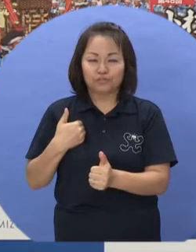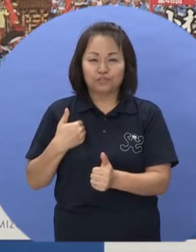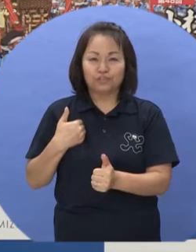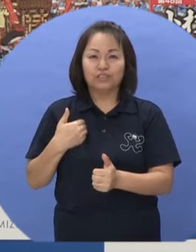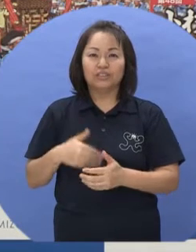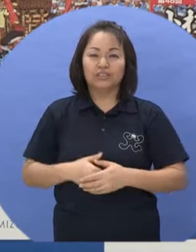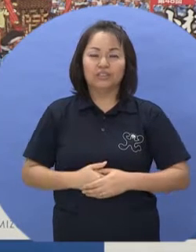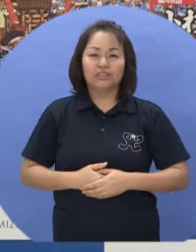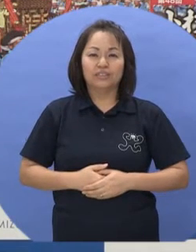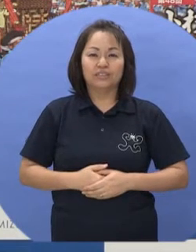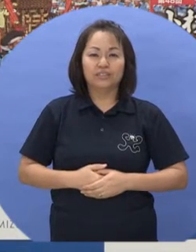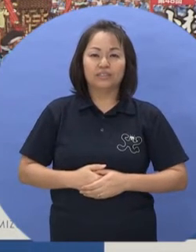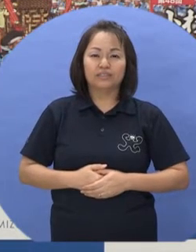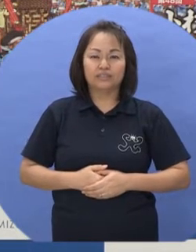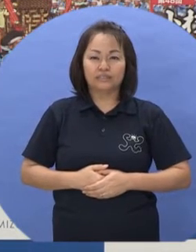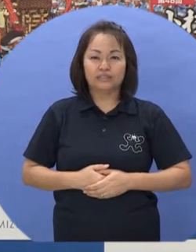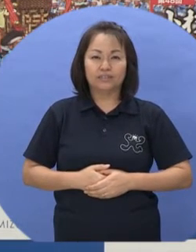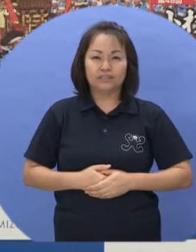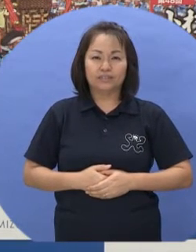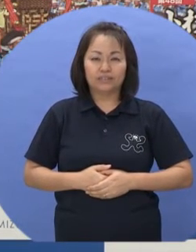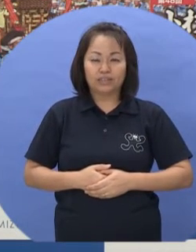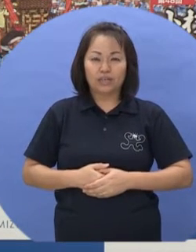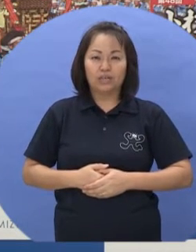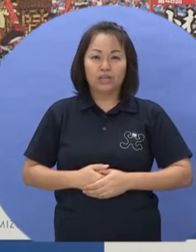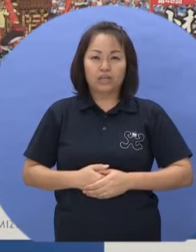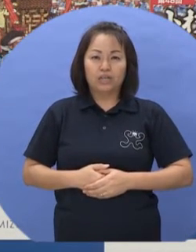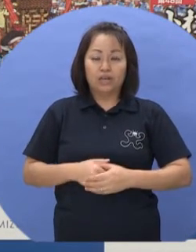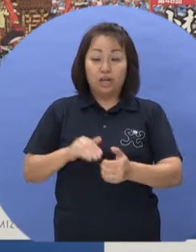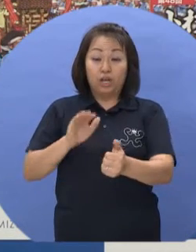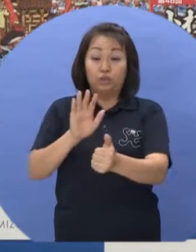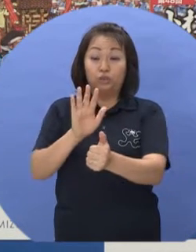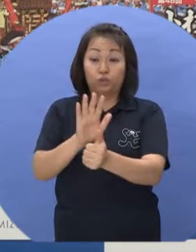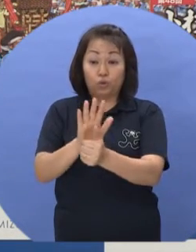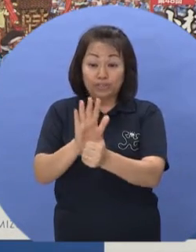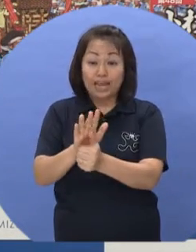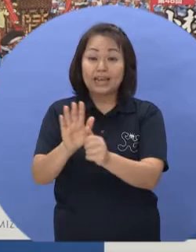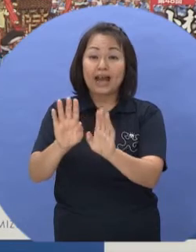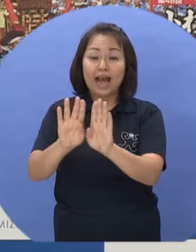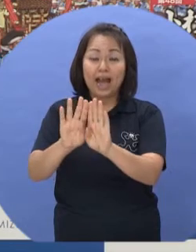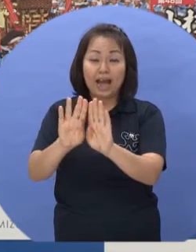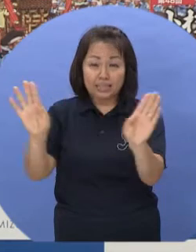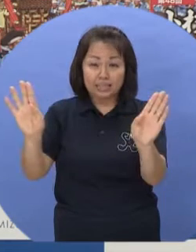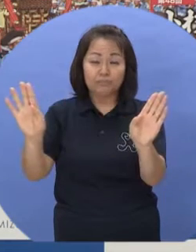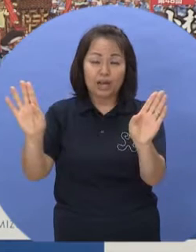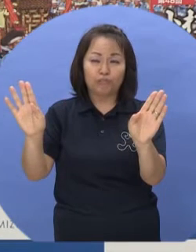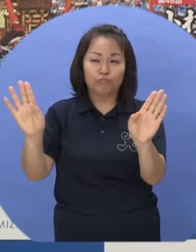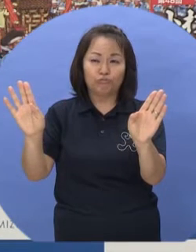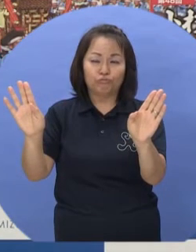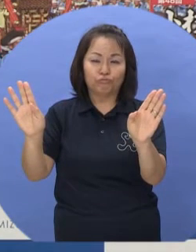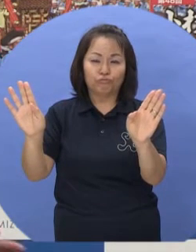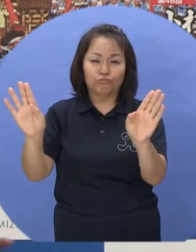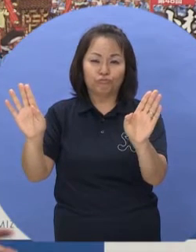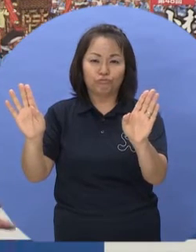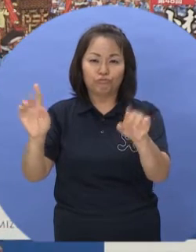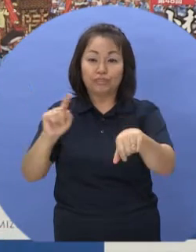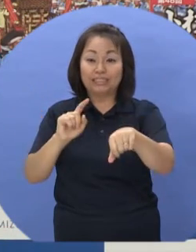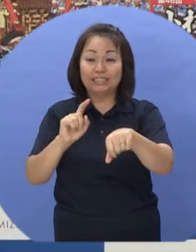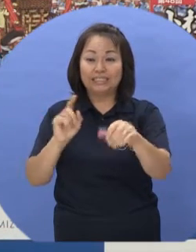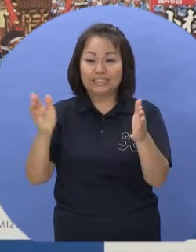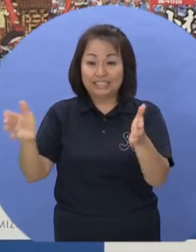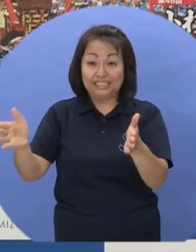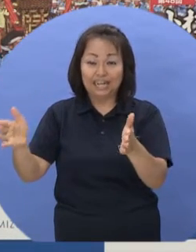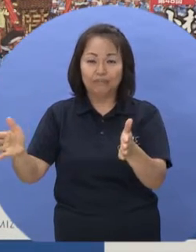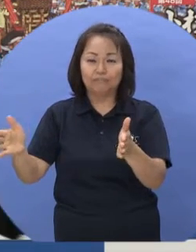奨学金のですね、助成の対象となるのは、居住が確認された期